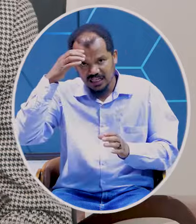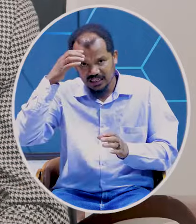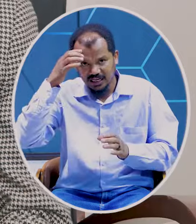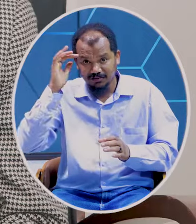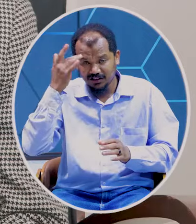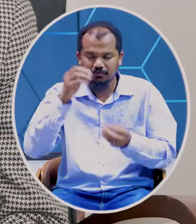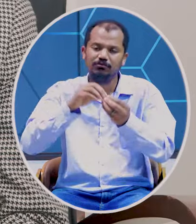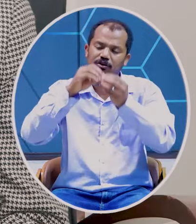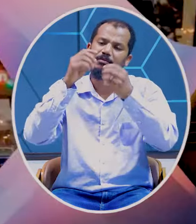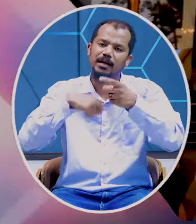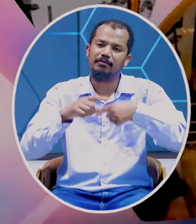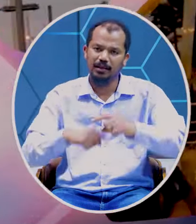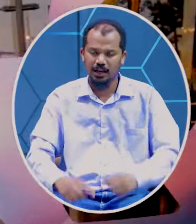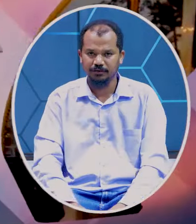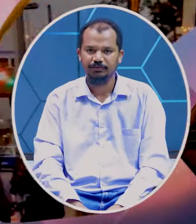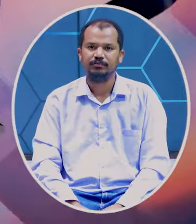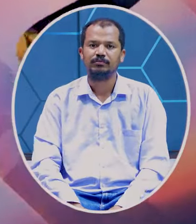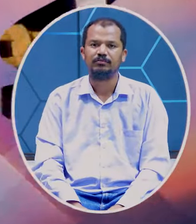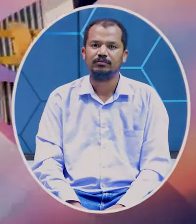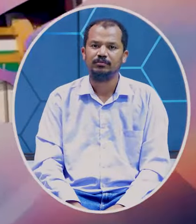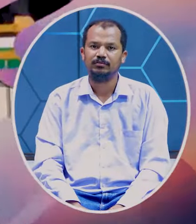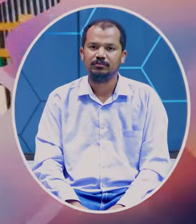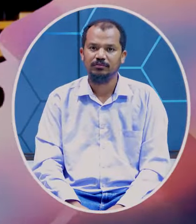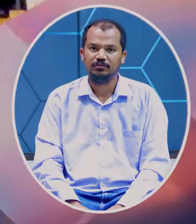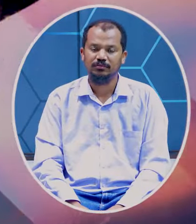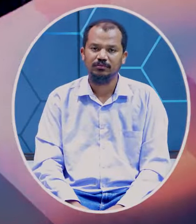የካንሰር መጠን በጣም እየጨመረ ይመጣል።